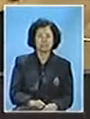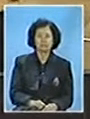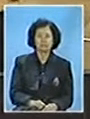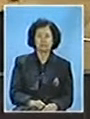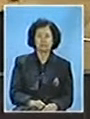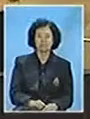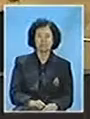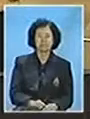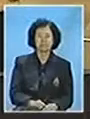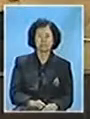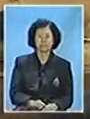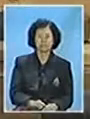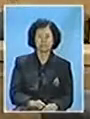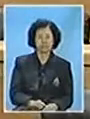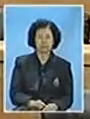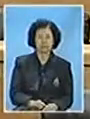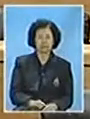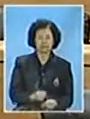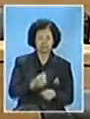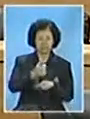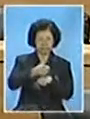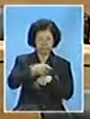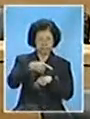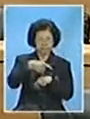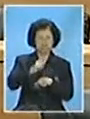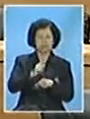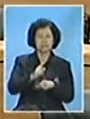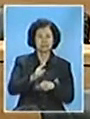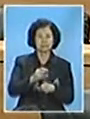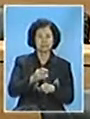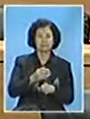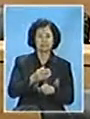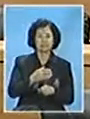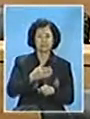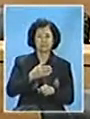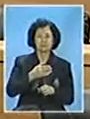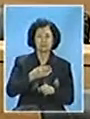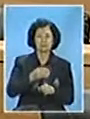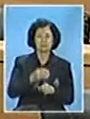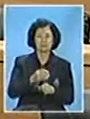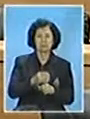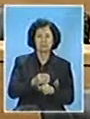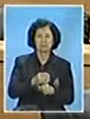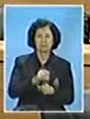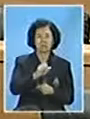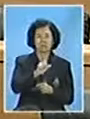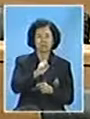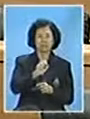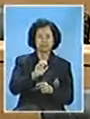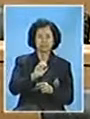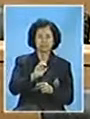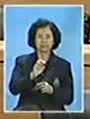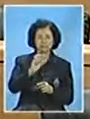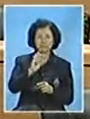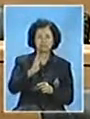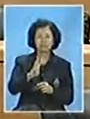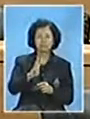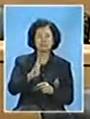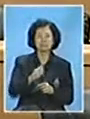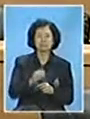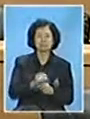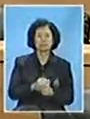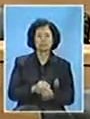ครับท่านประธานครับครับกับผมรองศาสตราจารย์ประเสริฐชิตพงศ์นะครับครับสมาชิกวุฒิสภาจังหวัด